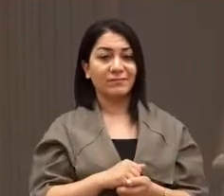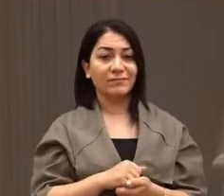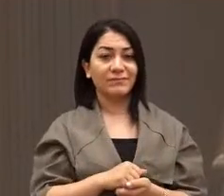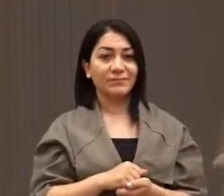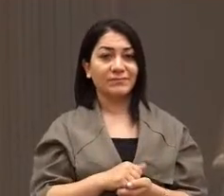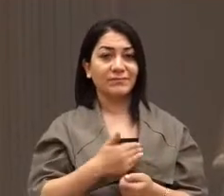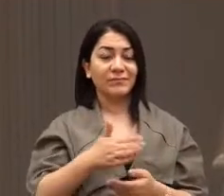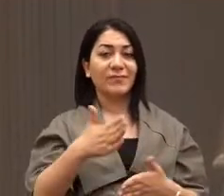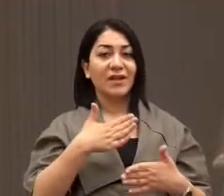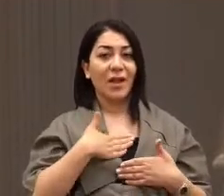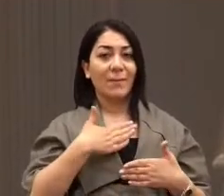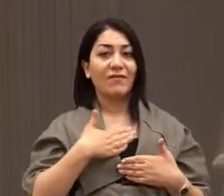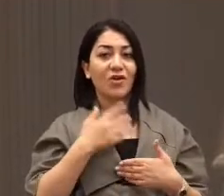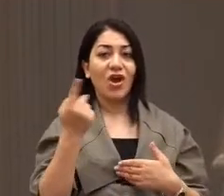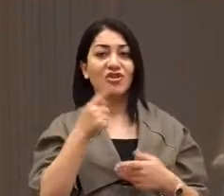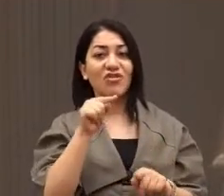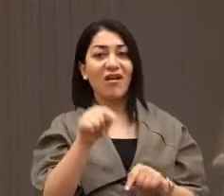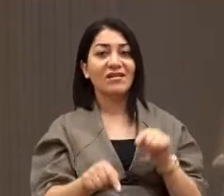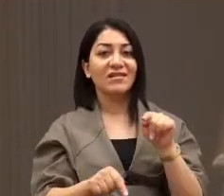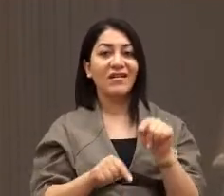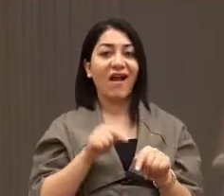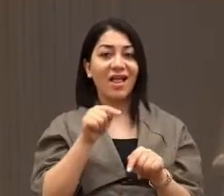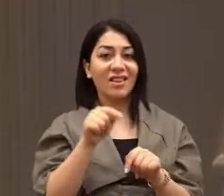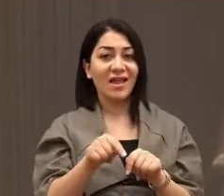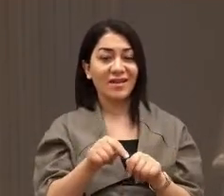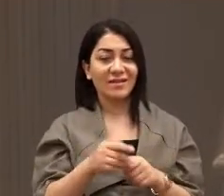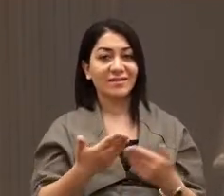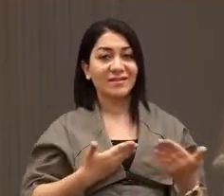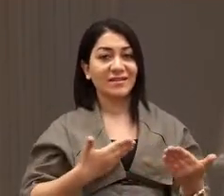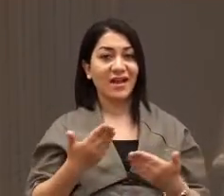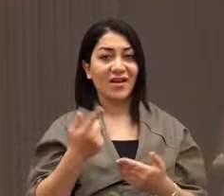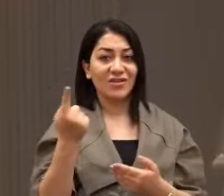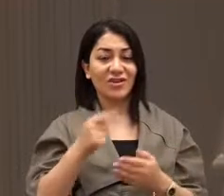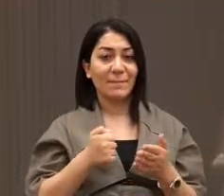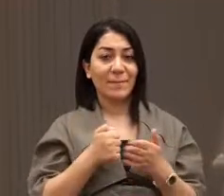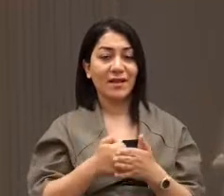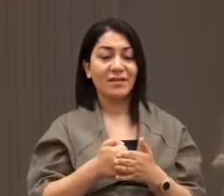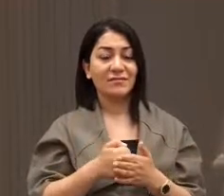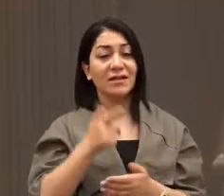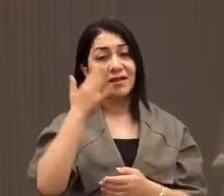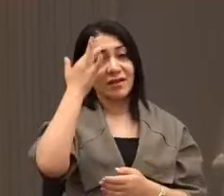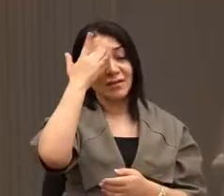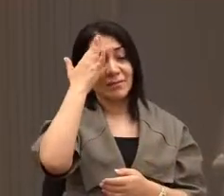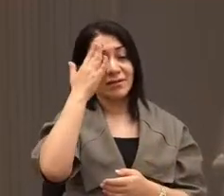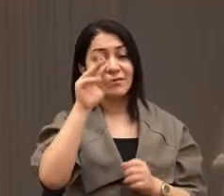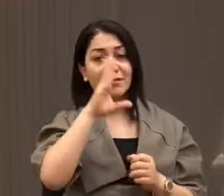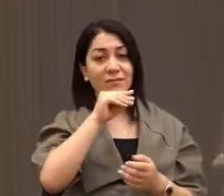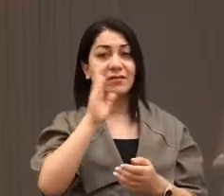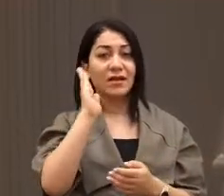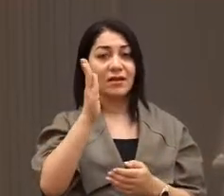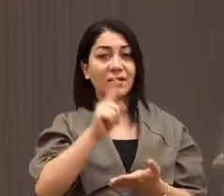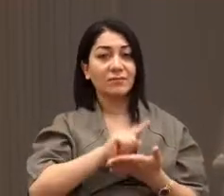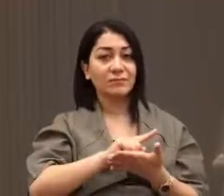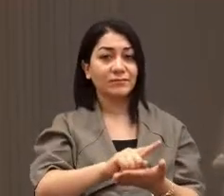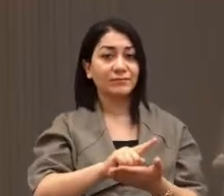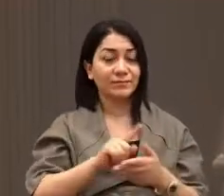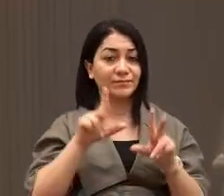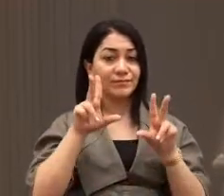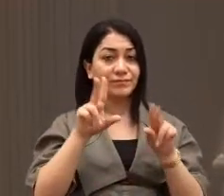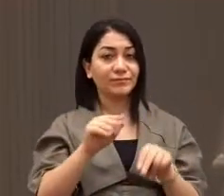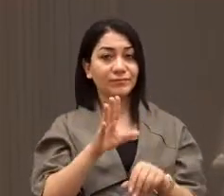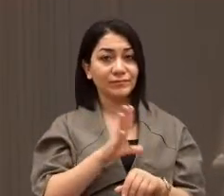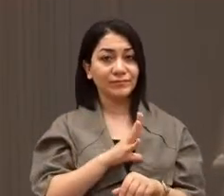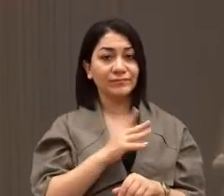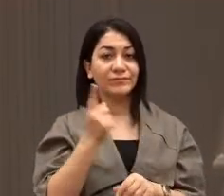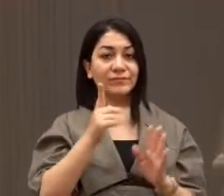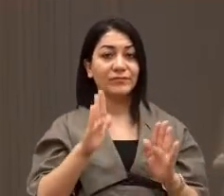քայլերն դեպի կամավորություն։ Նպատակների ընդլայնումը բնական է կարող ընդունել հետագայում, և շեշտեցել ի սկզբանե, որ դա